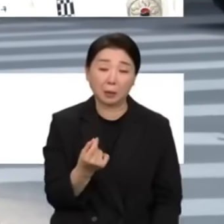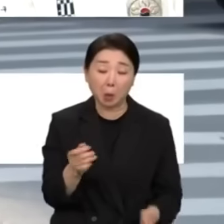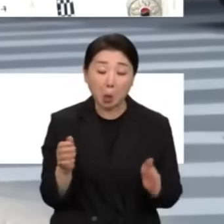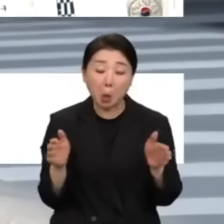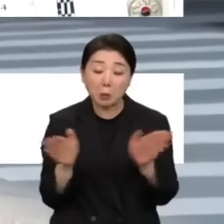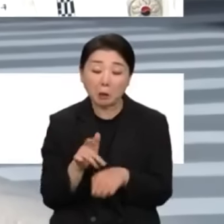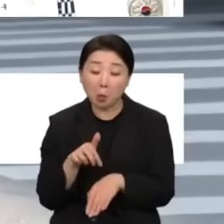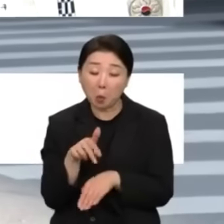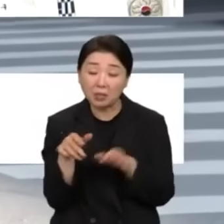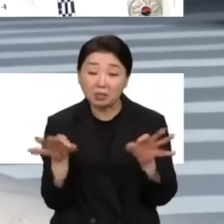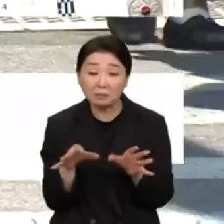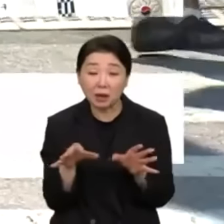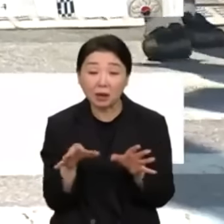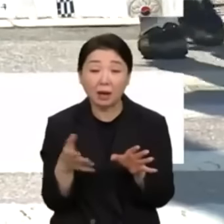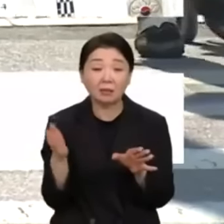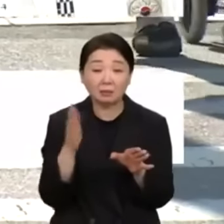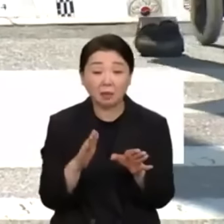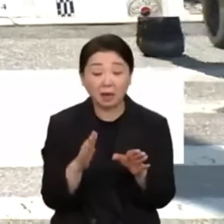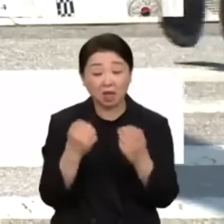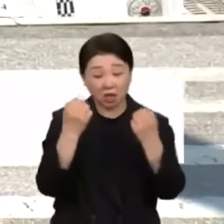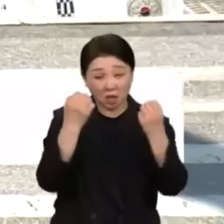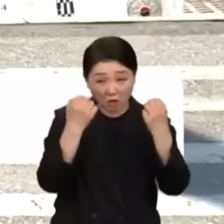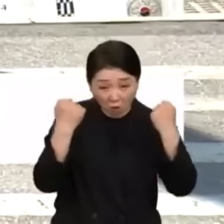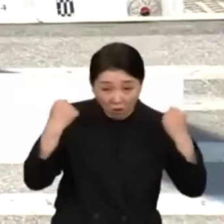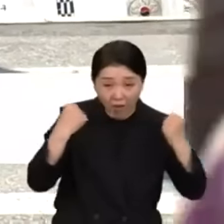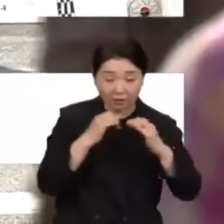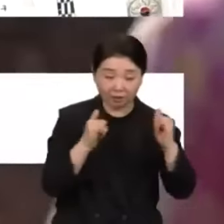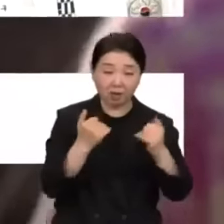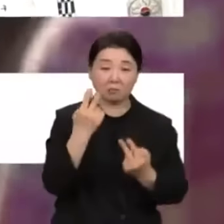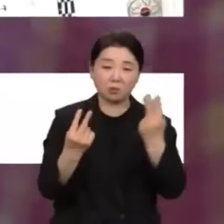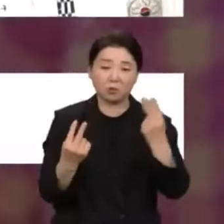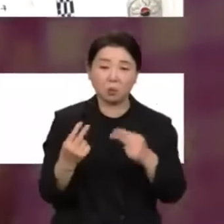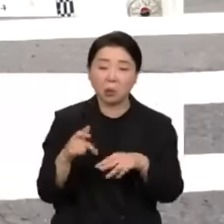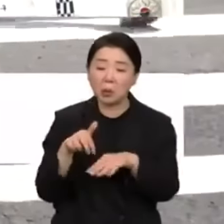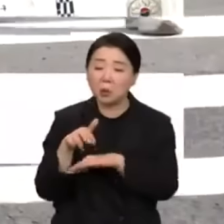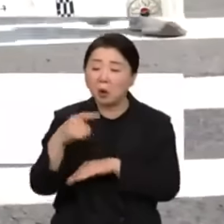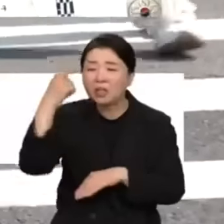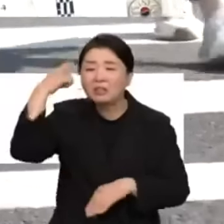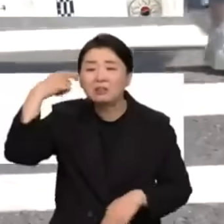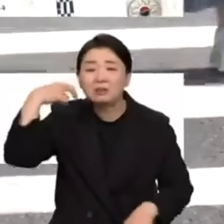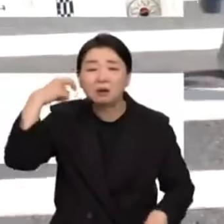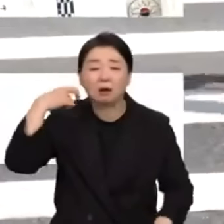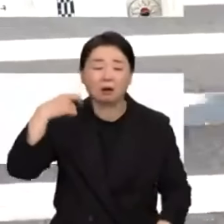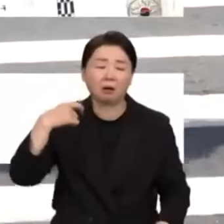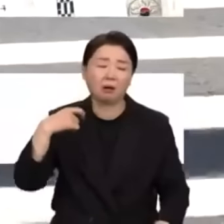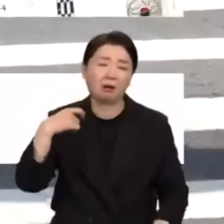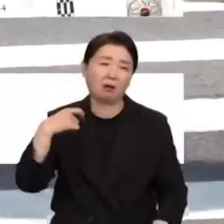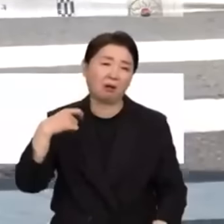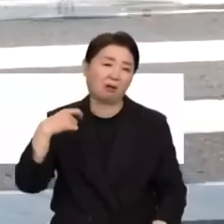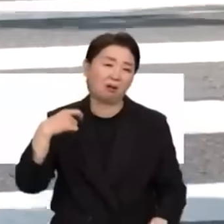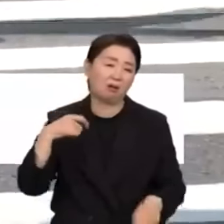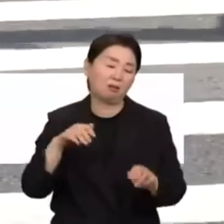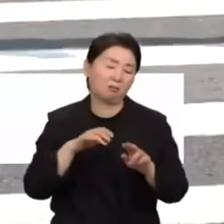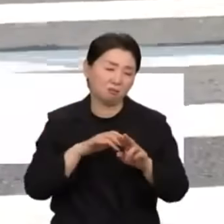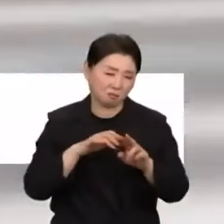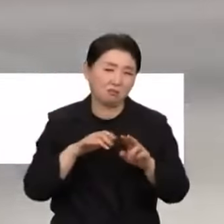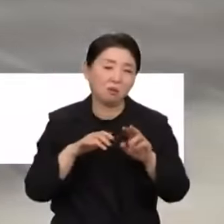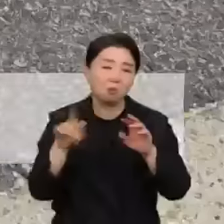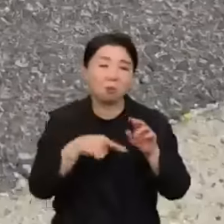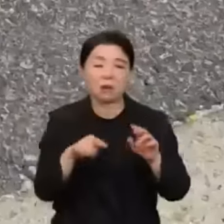할지라도 일반 건강한 사람들에 비해서 그 거리 감을 느끼는 게 곱하기 열이라고 보시면